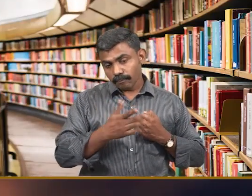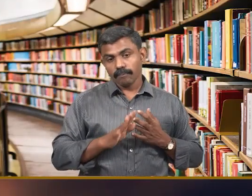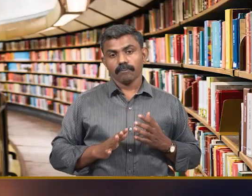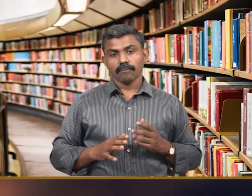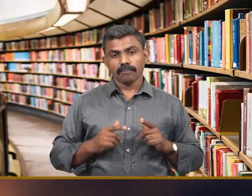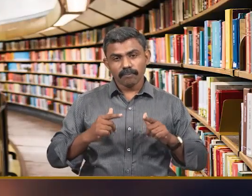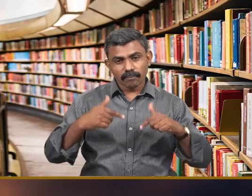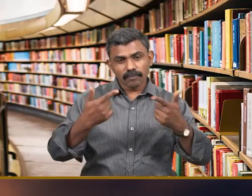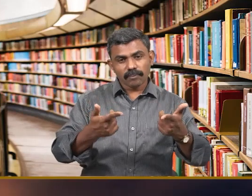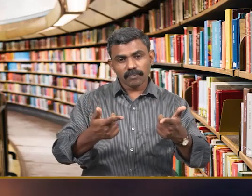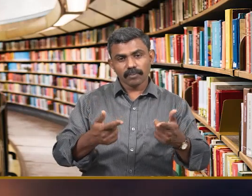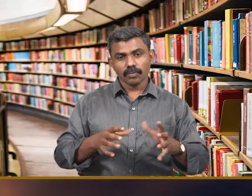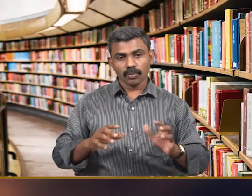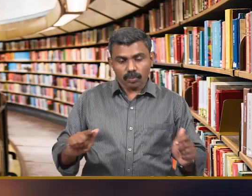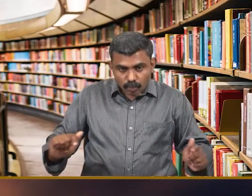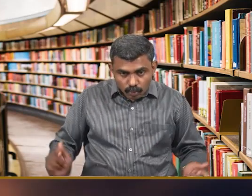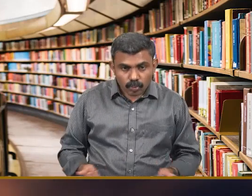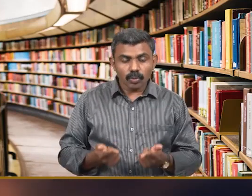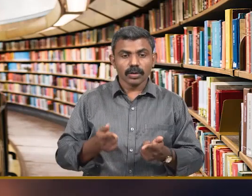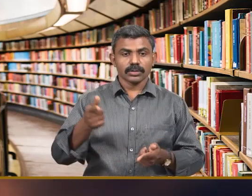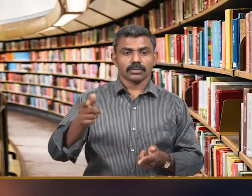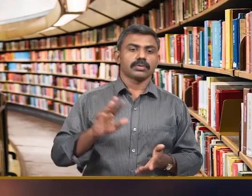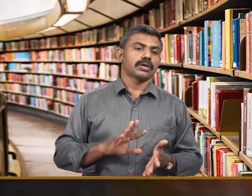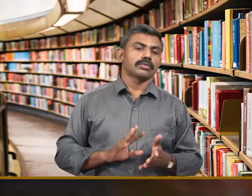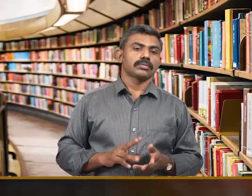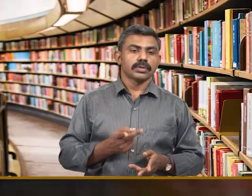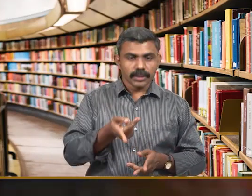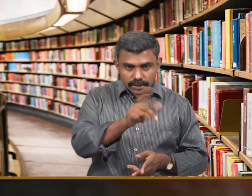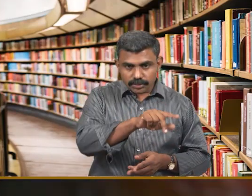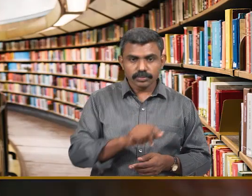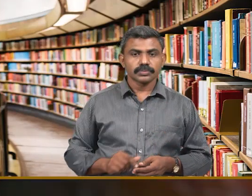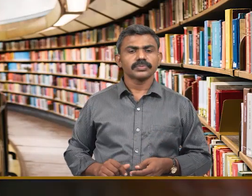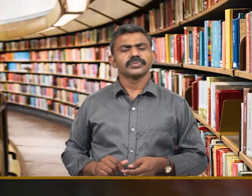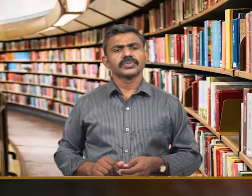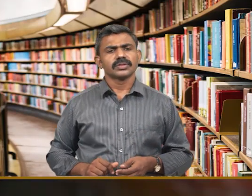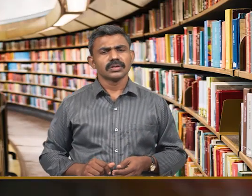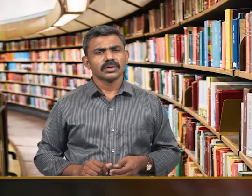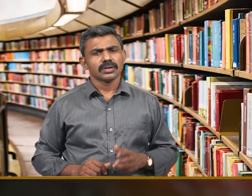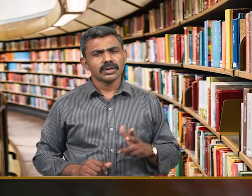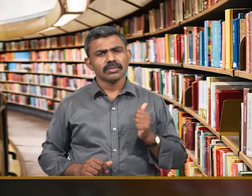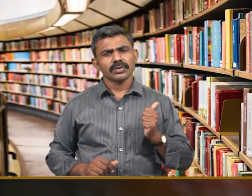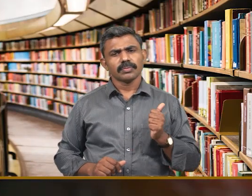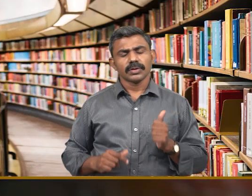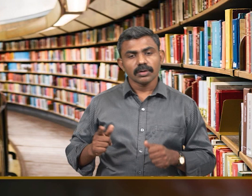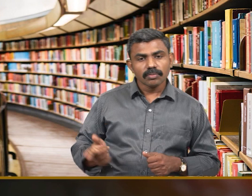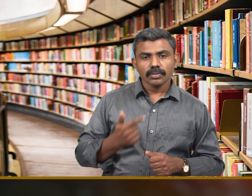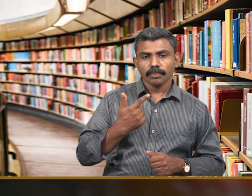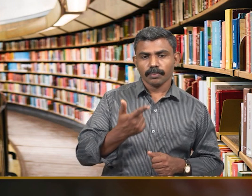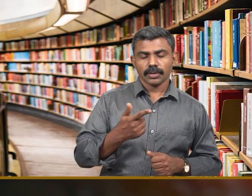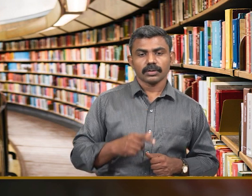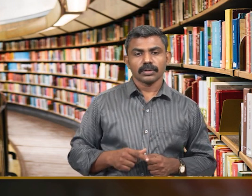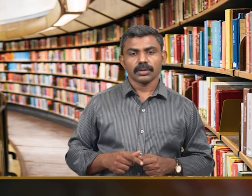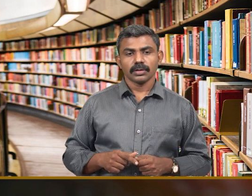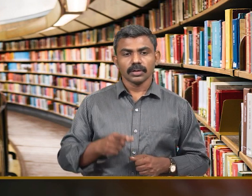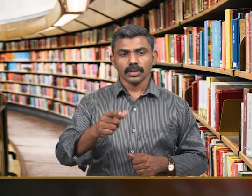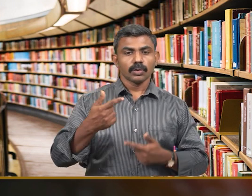அதாவது பாசிச அந்த கட்சி உருவாகிறதுக்கு ஒரு மிக முக்கிய காரணமாக இருக்குதுன்னு சொல்லலாம். சரிங்க, இது யார் இடையில வரவேற்கப்பட்டுச்சு அப்படின்னு பார்த்தீங்கன்னா